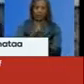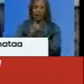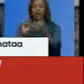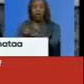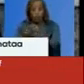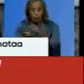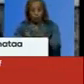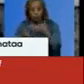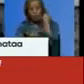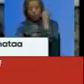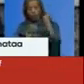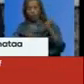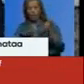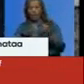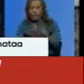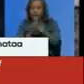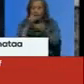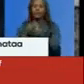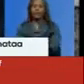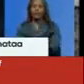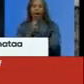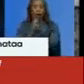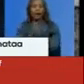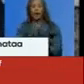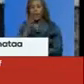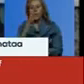እንዲሁም ለፖለቲካችንም ስምረት አዎንታዊ ሚና